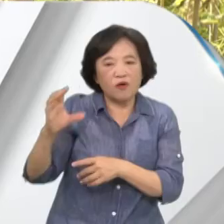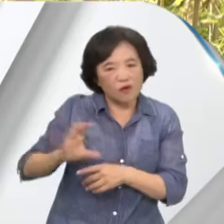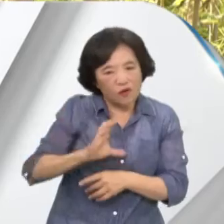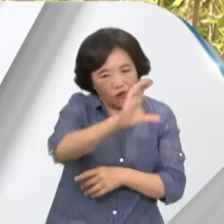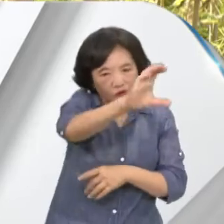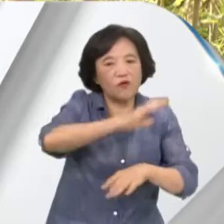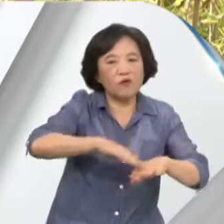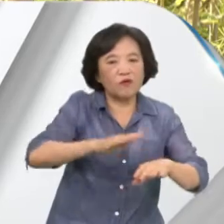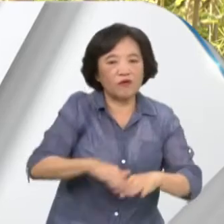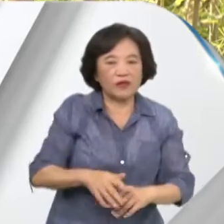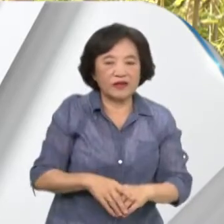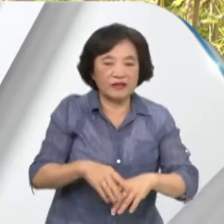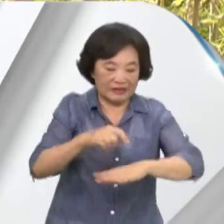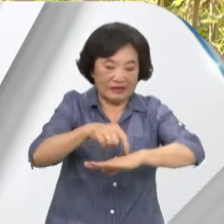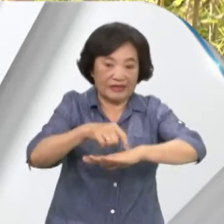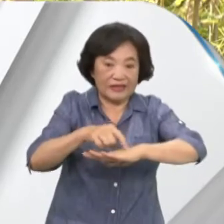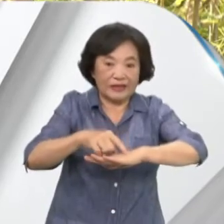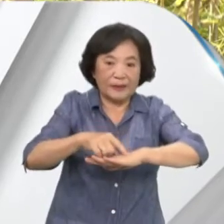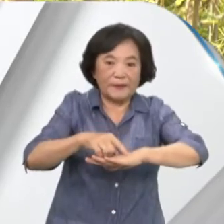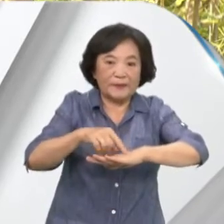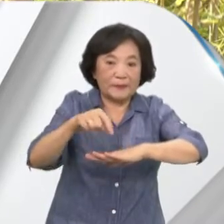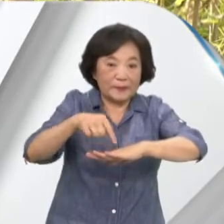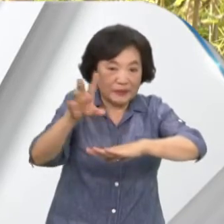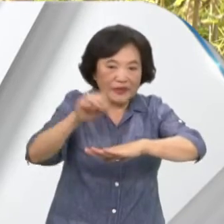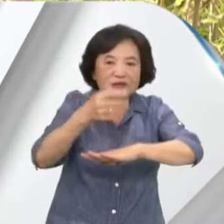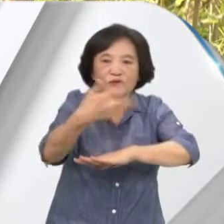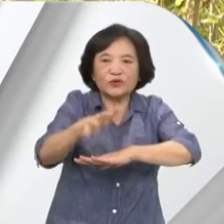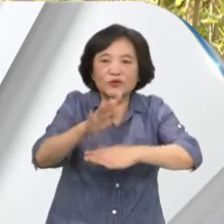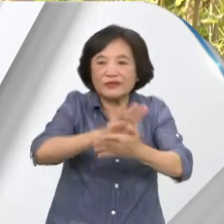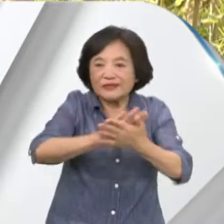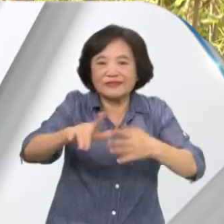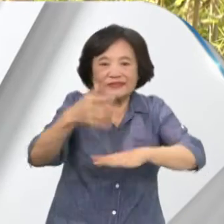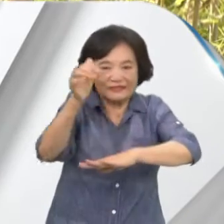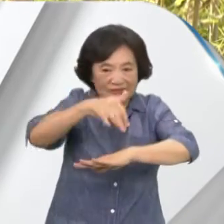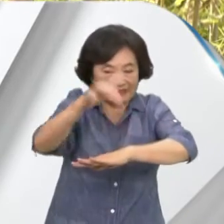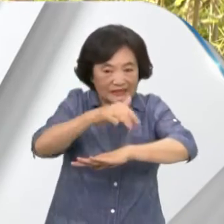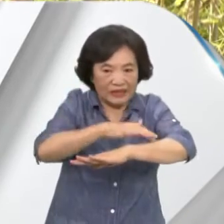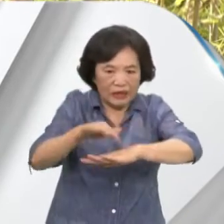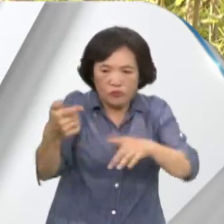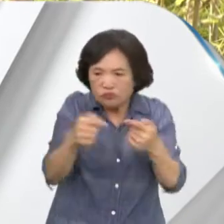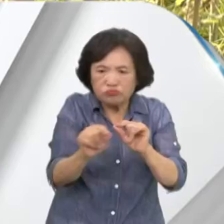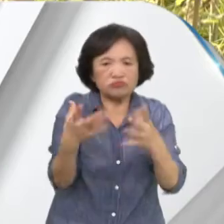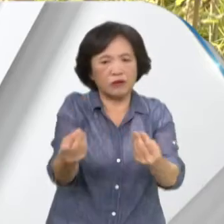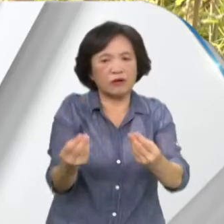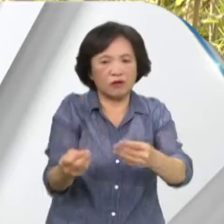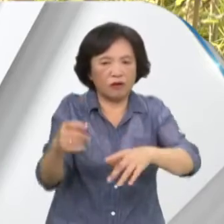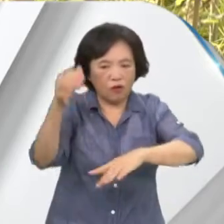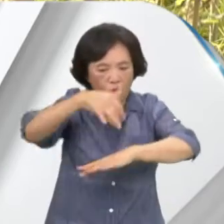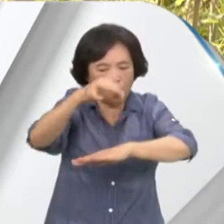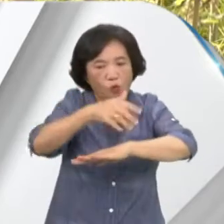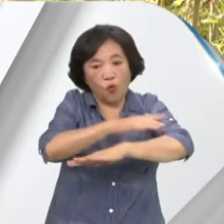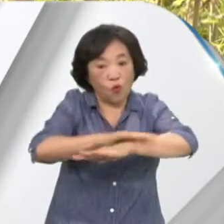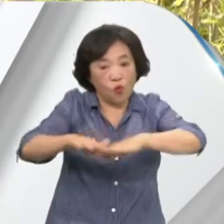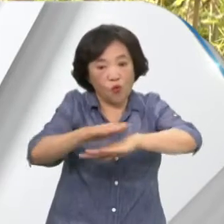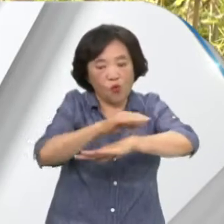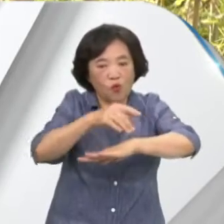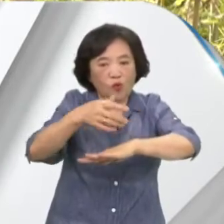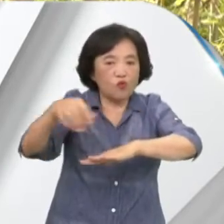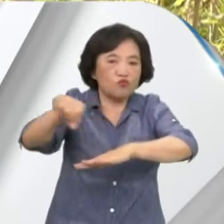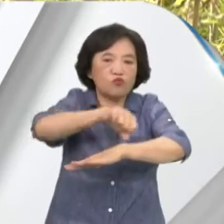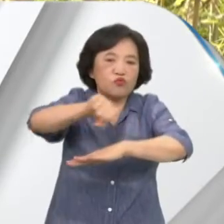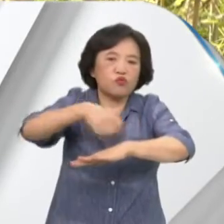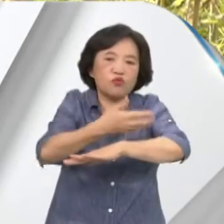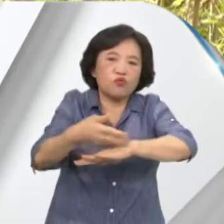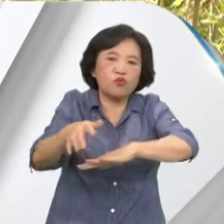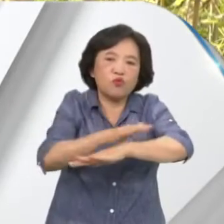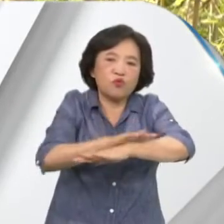虑。 采用清水去清洗整个的一个面板，所以基本上它没有添加任何的化学的这些物质，所以相对来看它